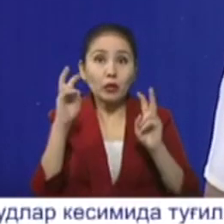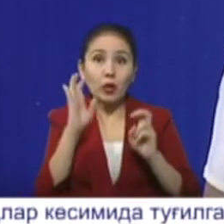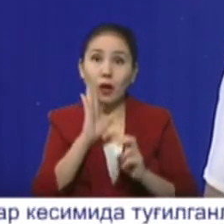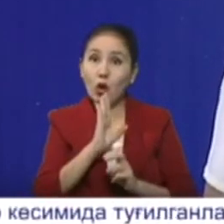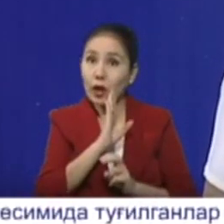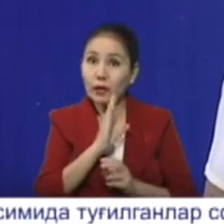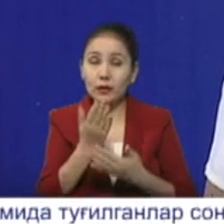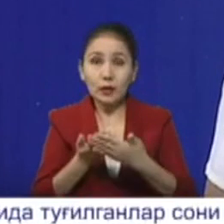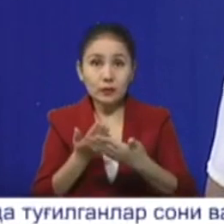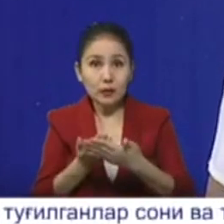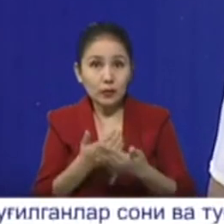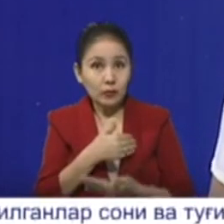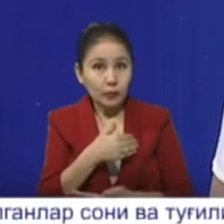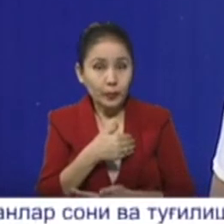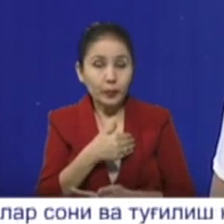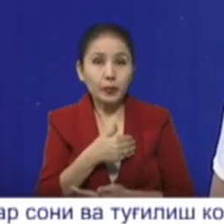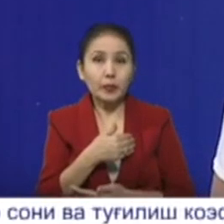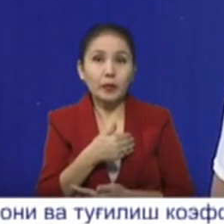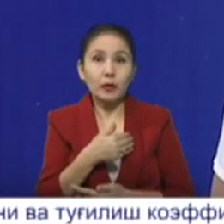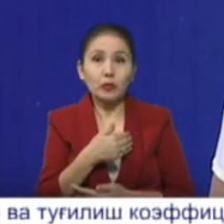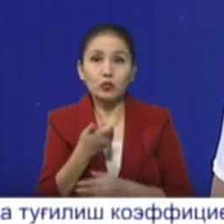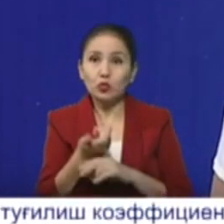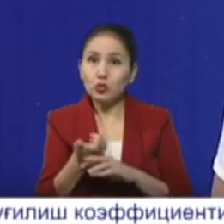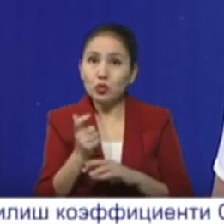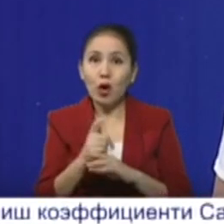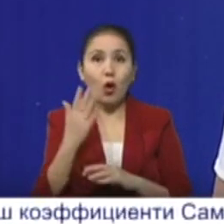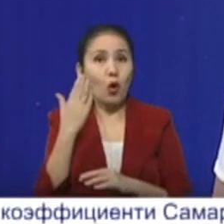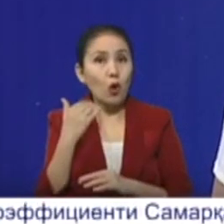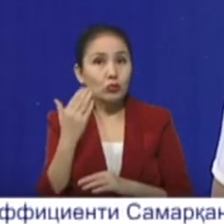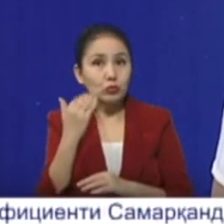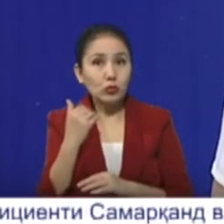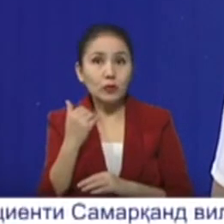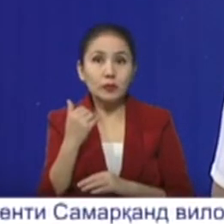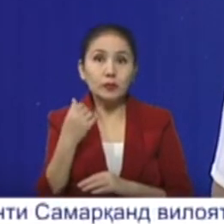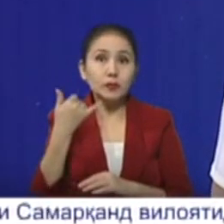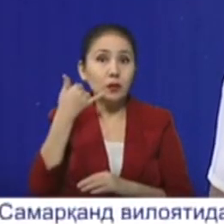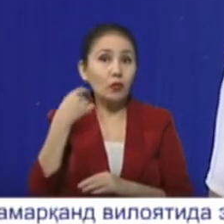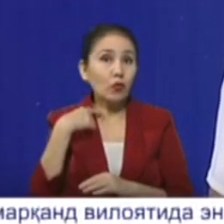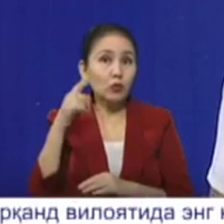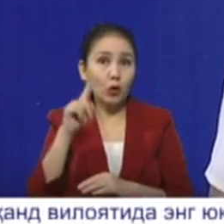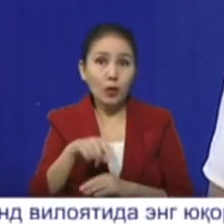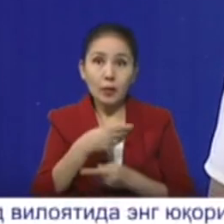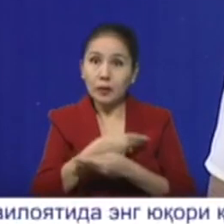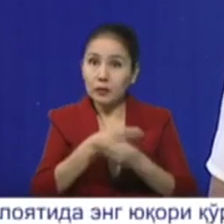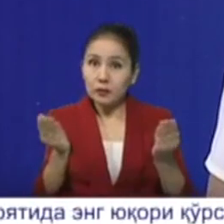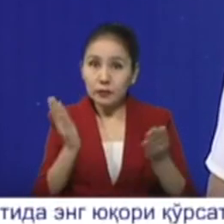tavsiya faqat juda Onson usul shu telefon raqamlari hammaga